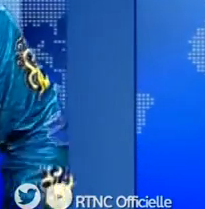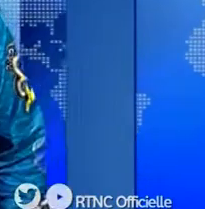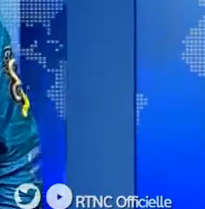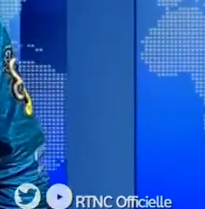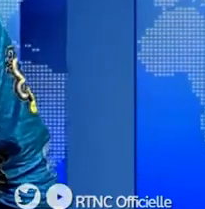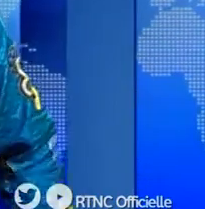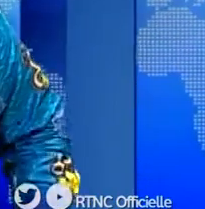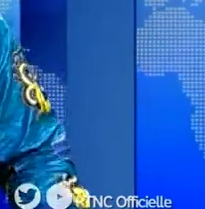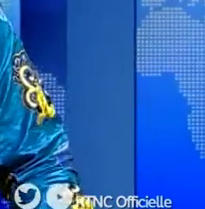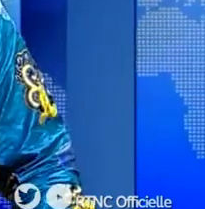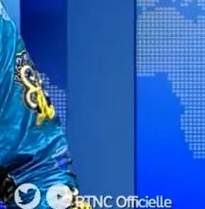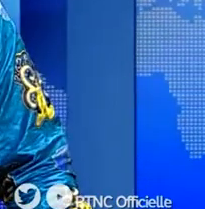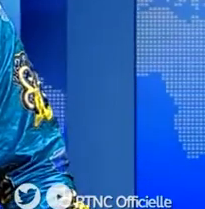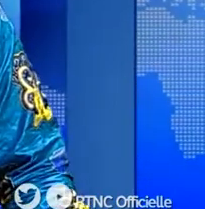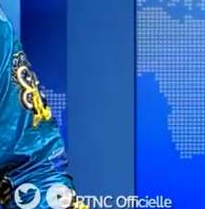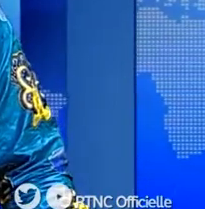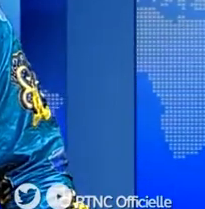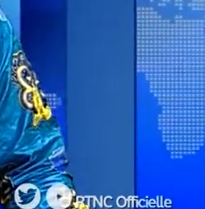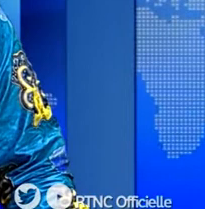Cambala.